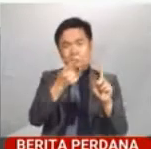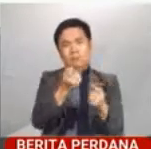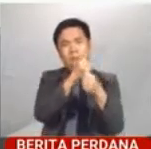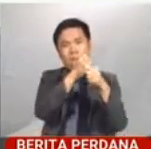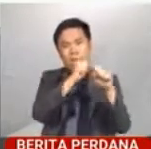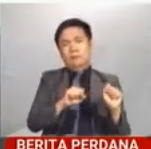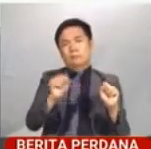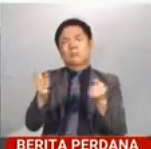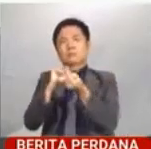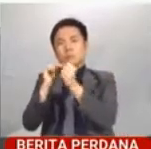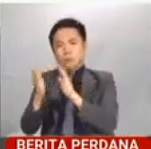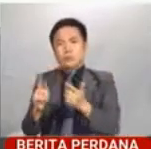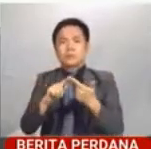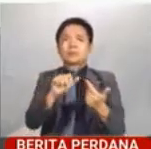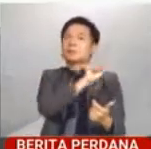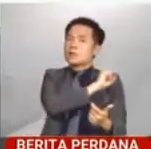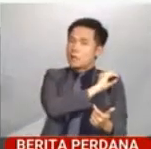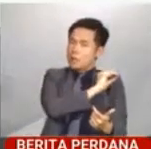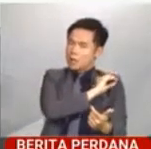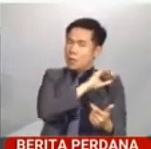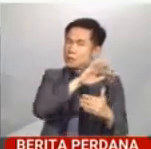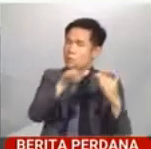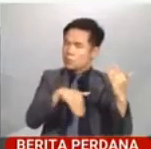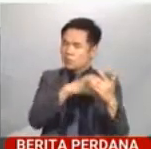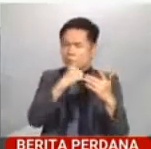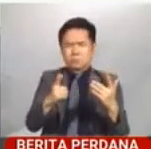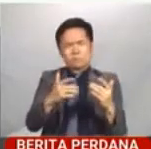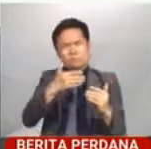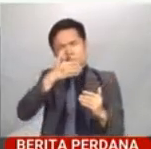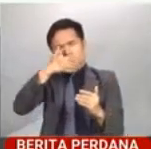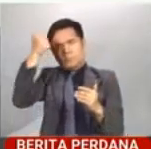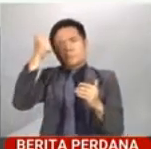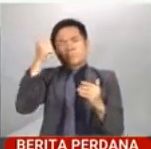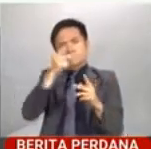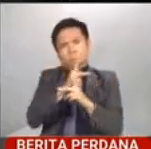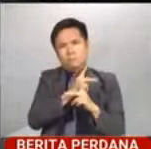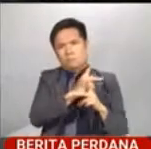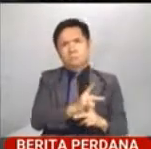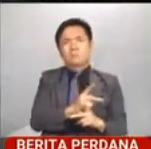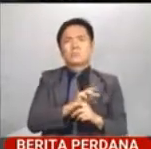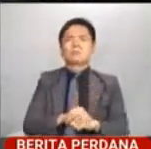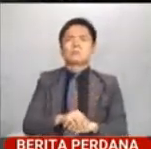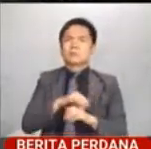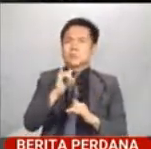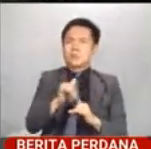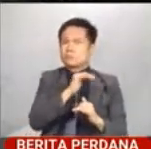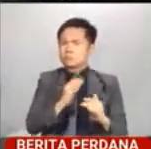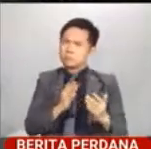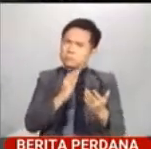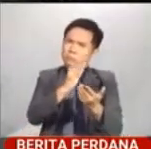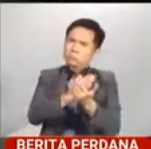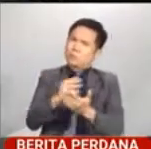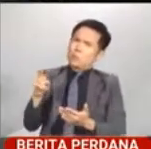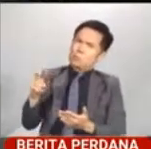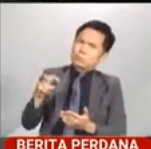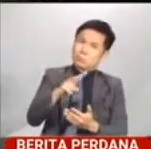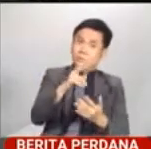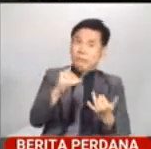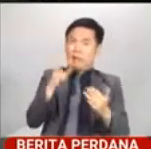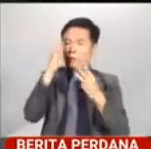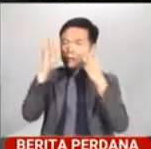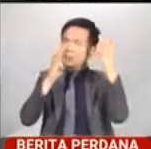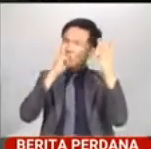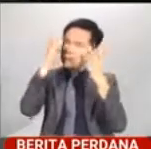pemain setelah para pegawai pasukan terjamin semaksimal mungkin ya juga bagi mengelap pendorong kopina intim yang semakin lebih